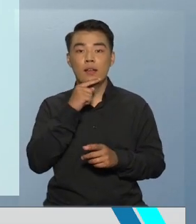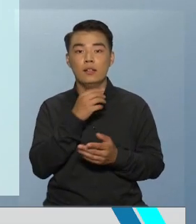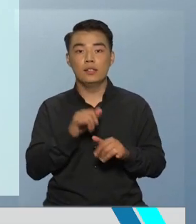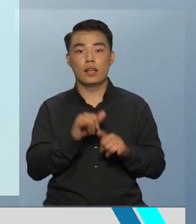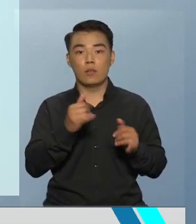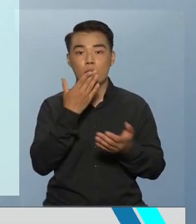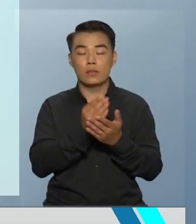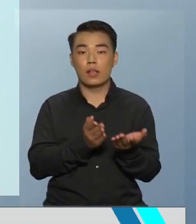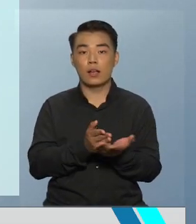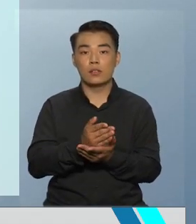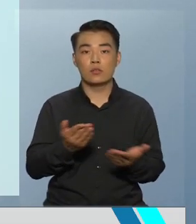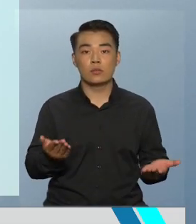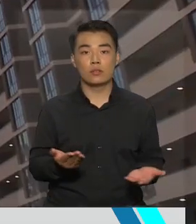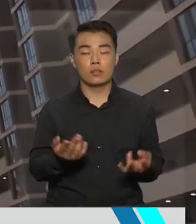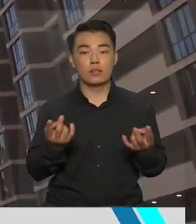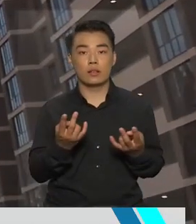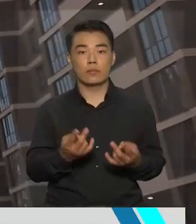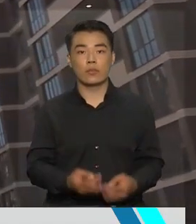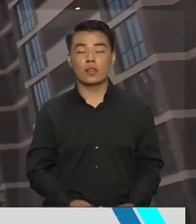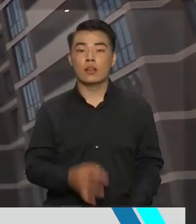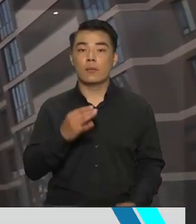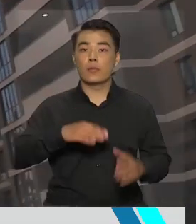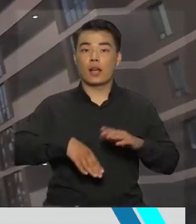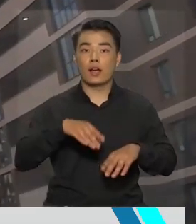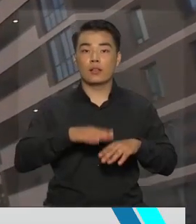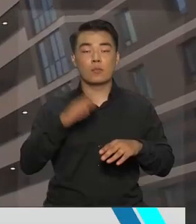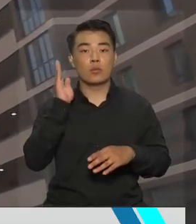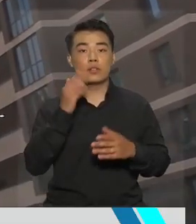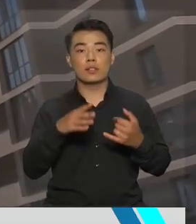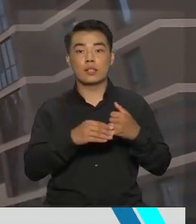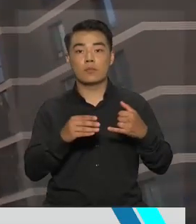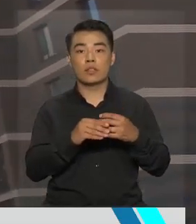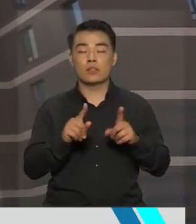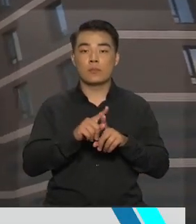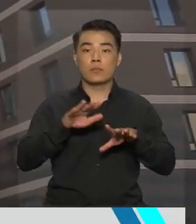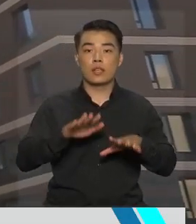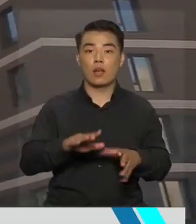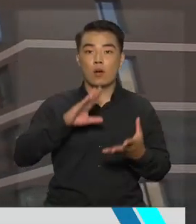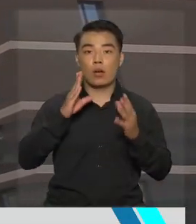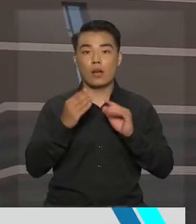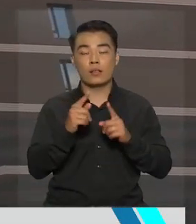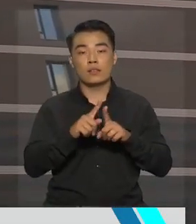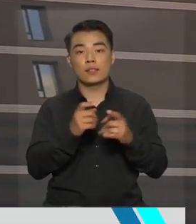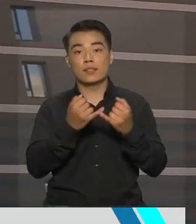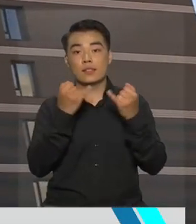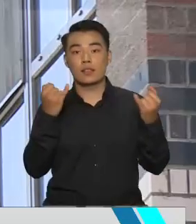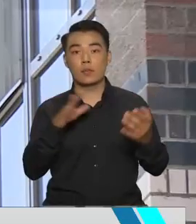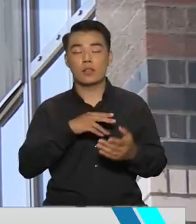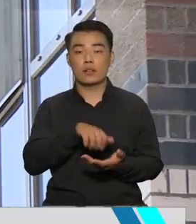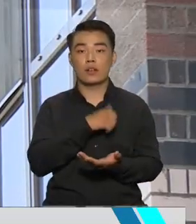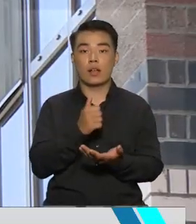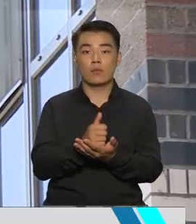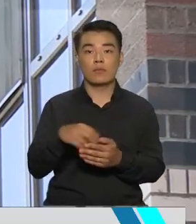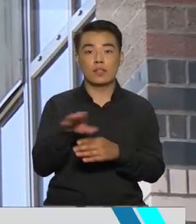развития своих населенных пунктов. Практика выдачи земельных участков, не оснащенных инженерными сетями, широко использовалась руководителями